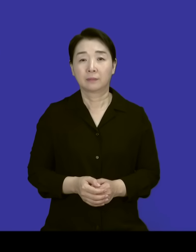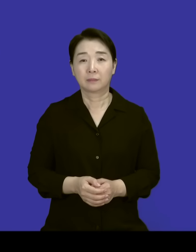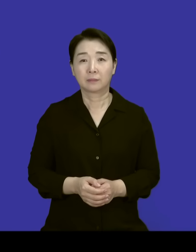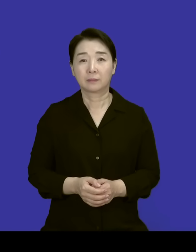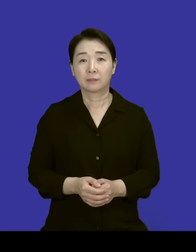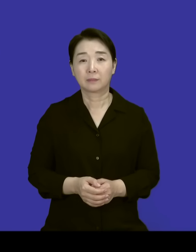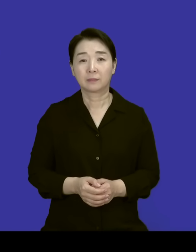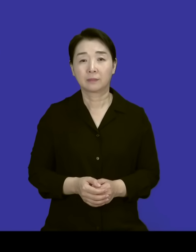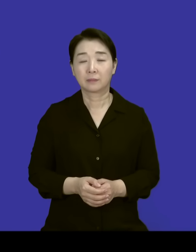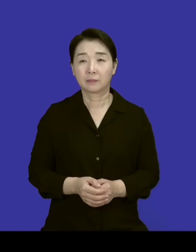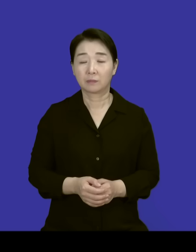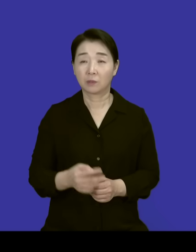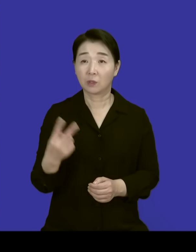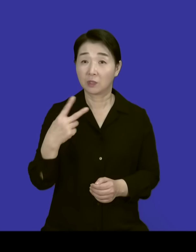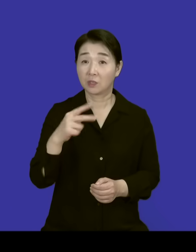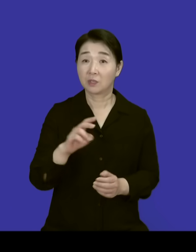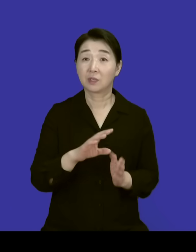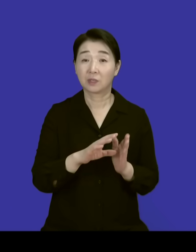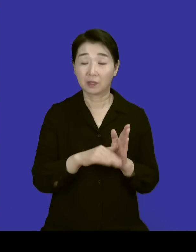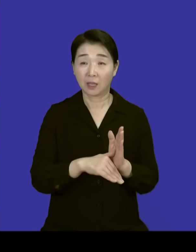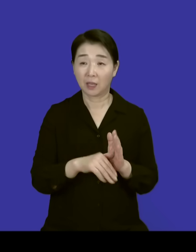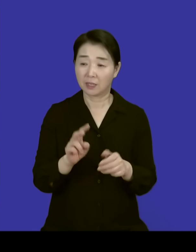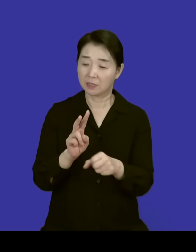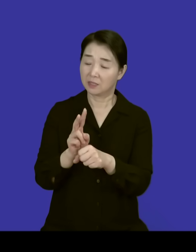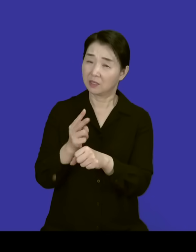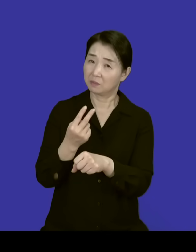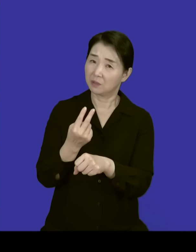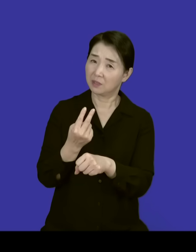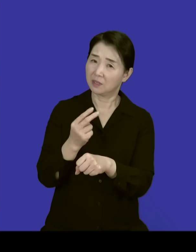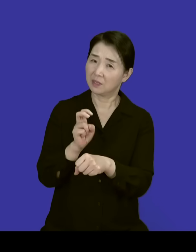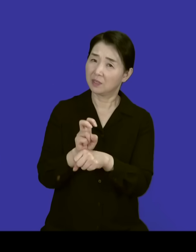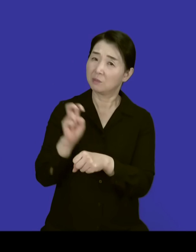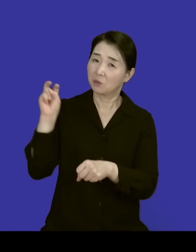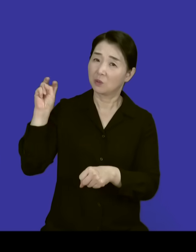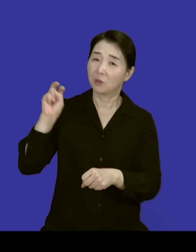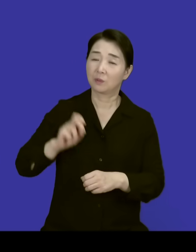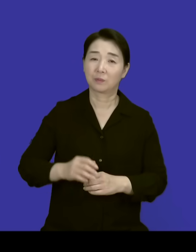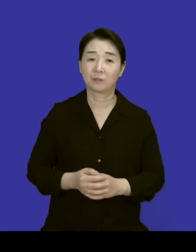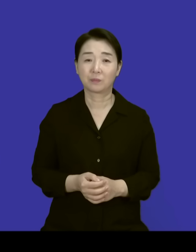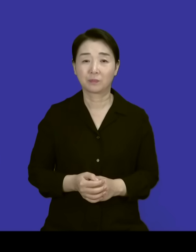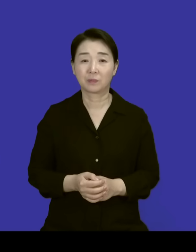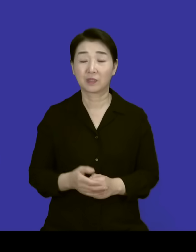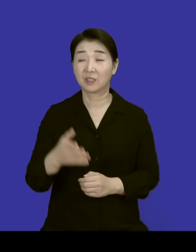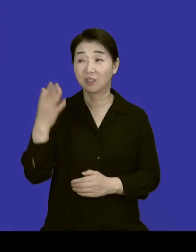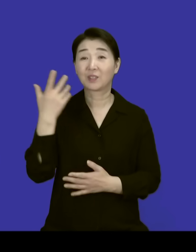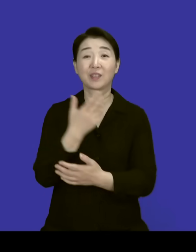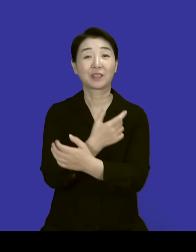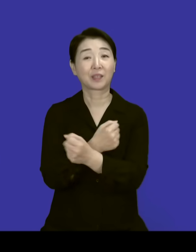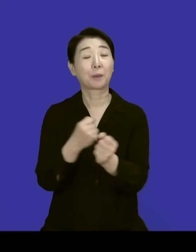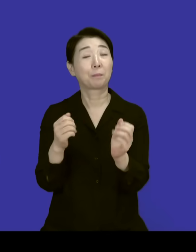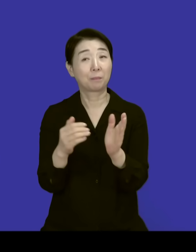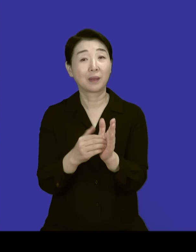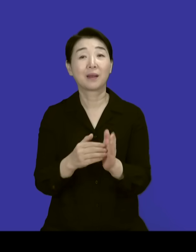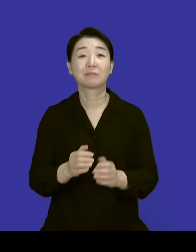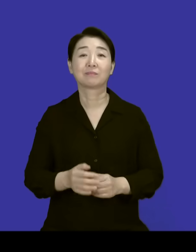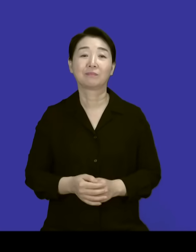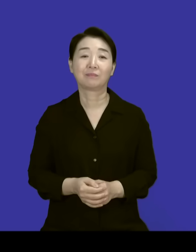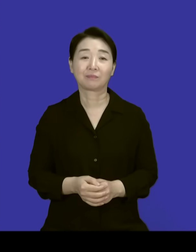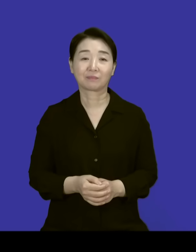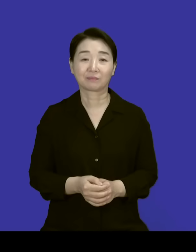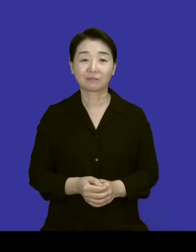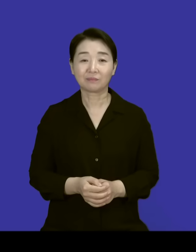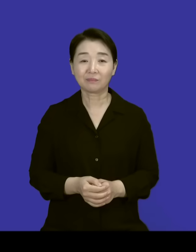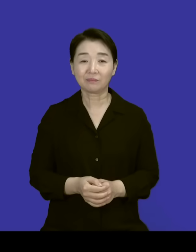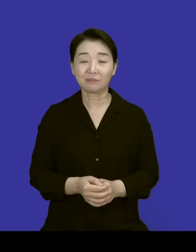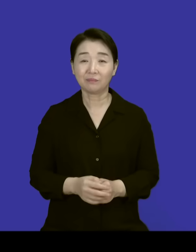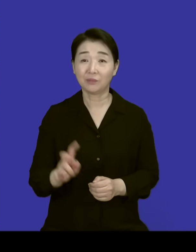모르겠어요. 그 당시였던 것 같아요. 2002년이니까 예. 20년 전인데 그 전에 이제 계약은 했으니까 네. 그 음악 만들고. 아니 근데 같이